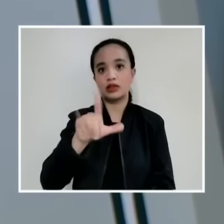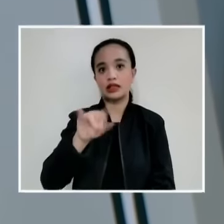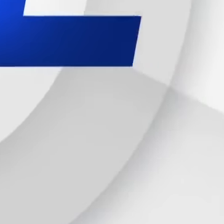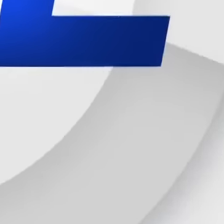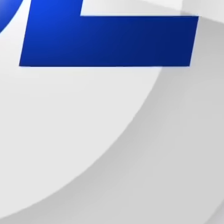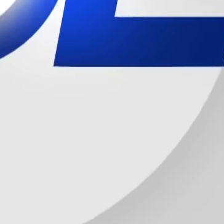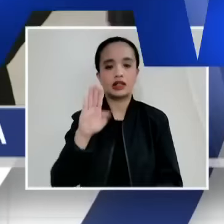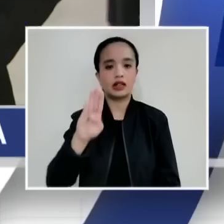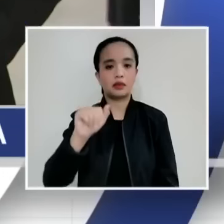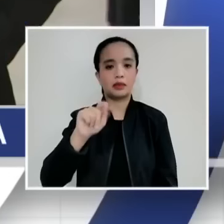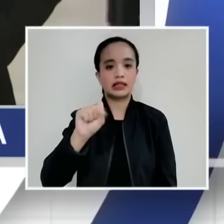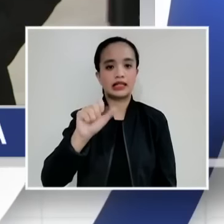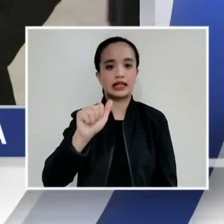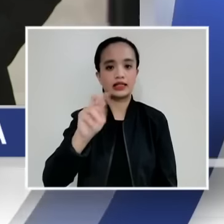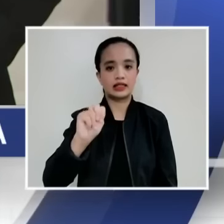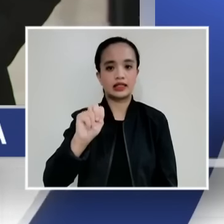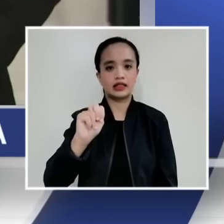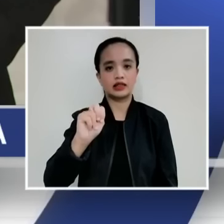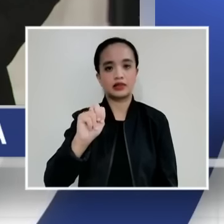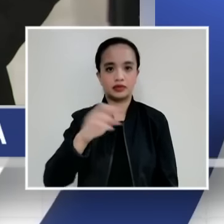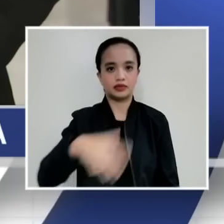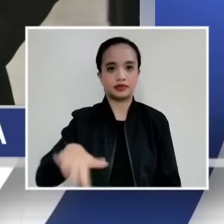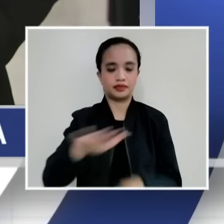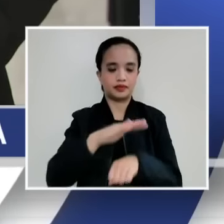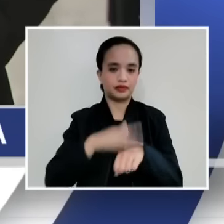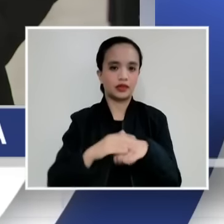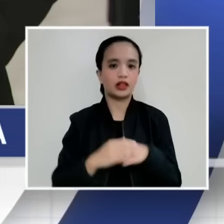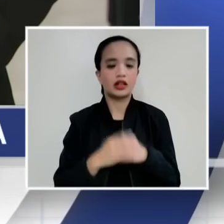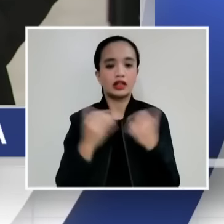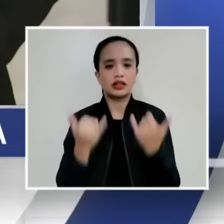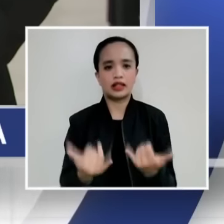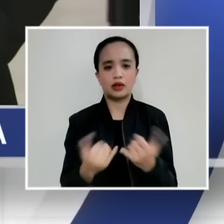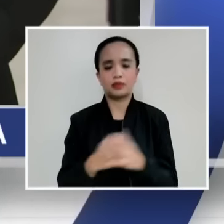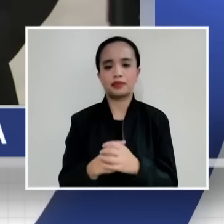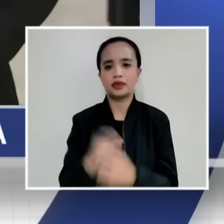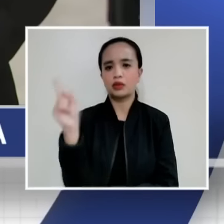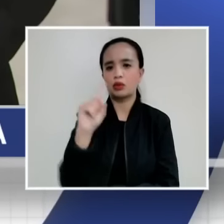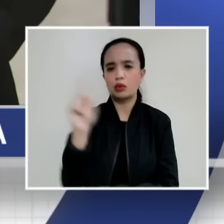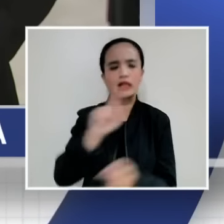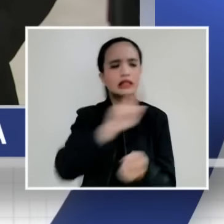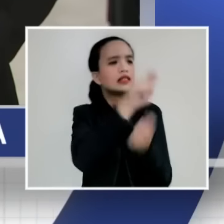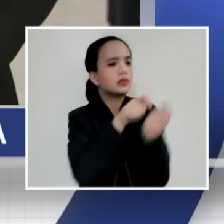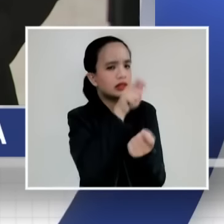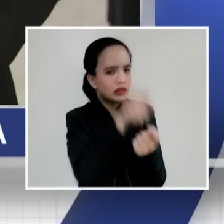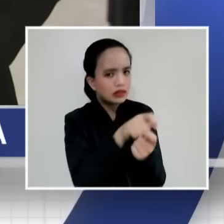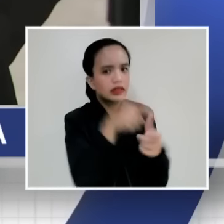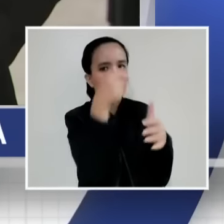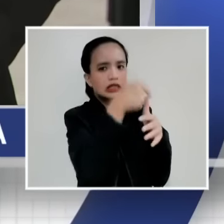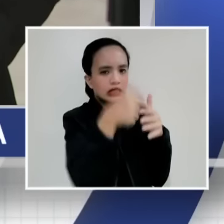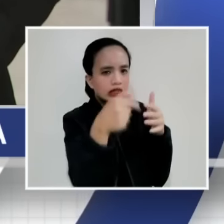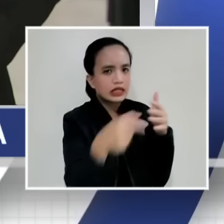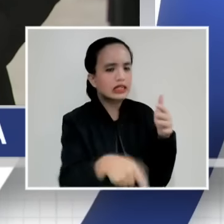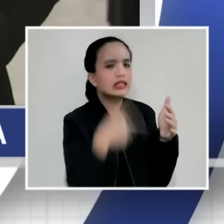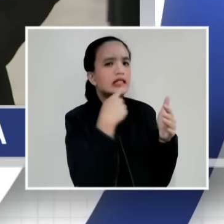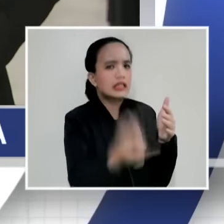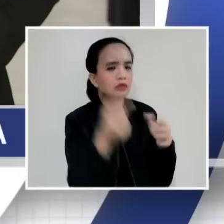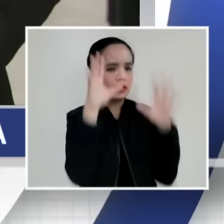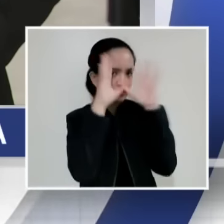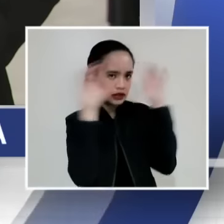nagpapatrol, si Joyce Balancio. So Joyce, ano yung mga partikular na detalye ng mga nabanggit ng Pangulo?